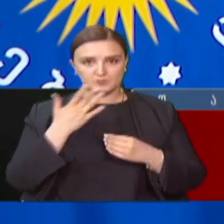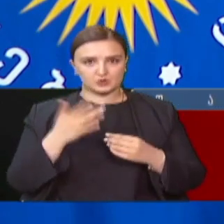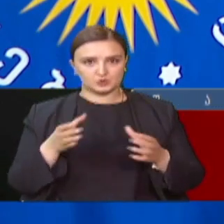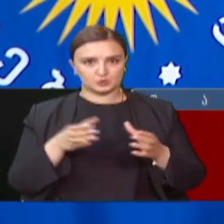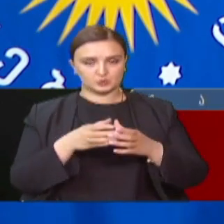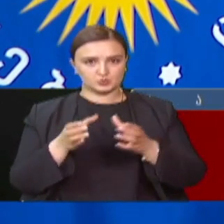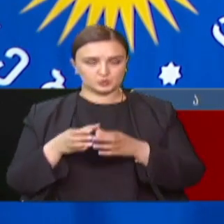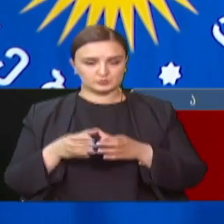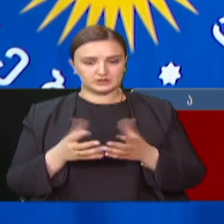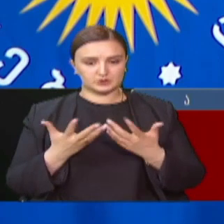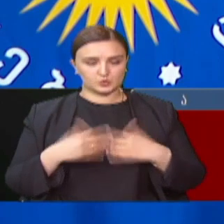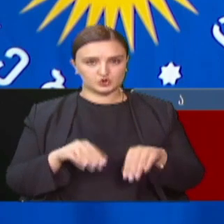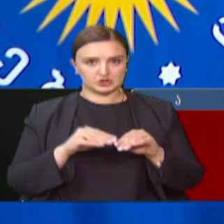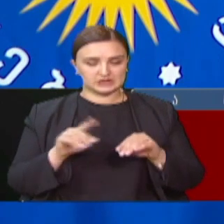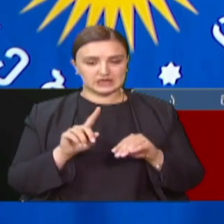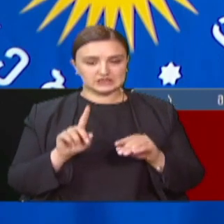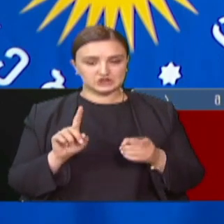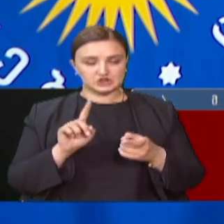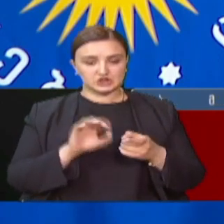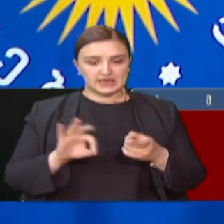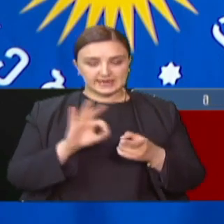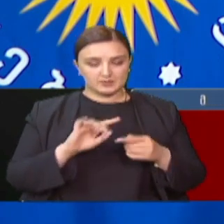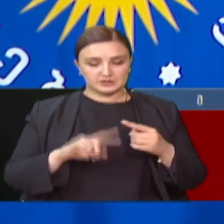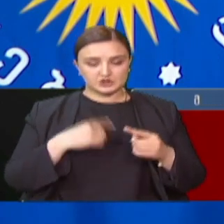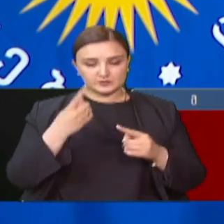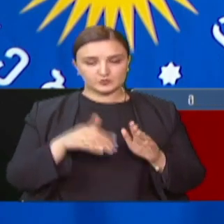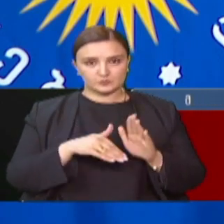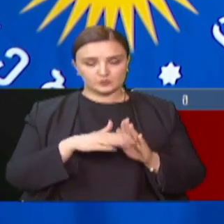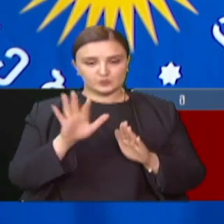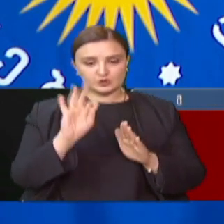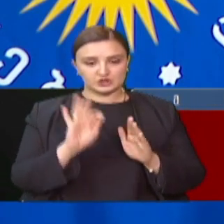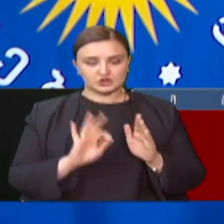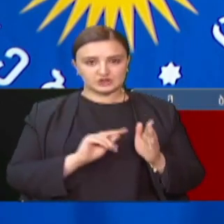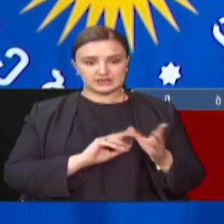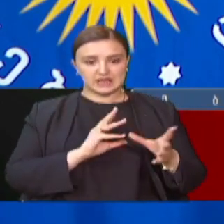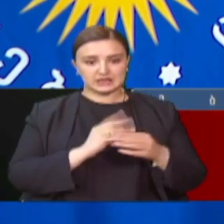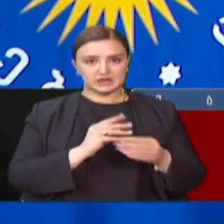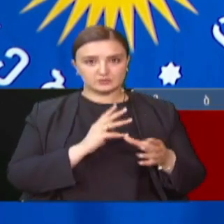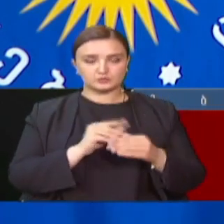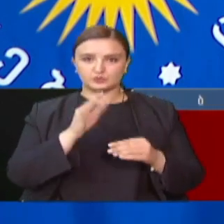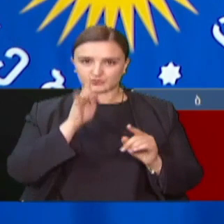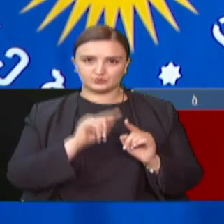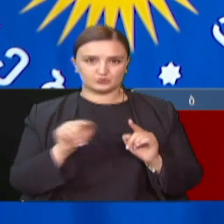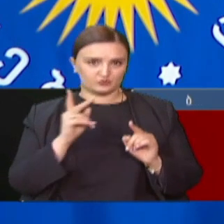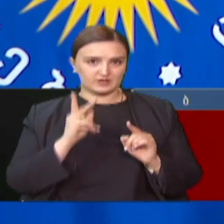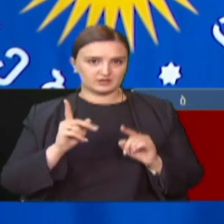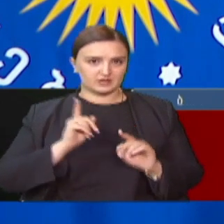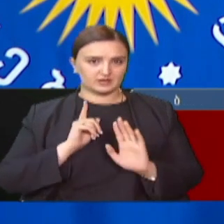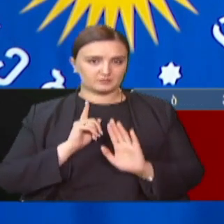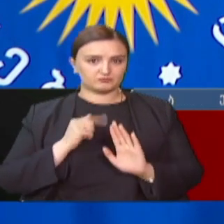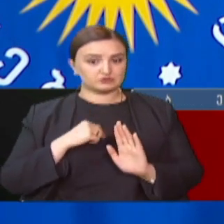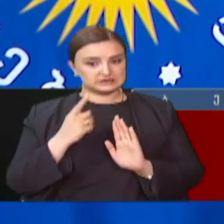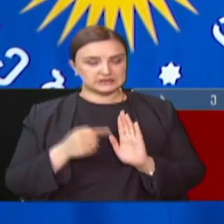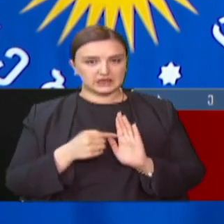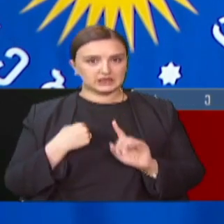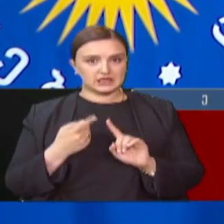ყველა პოლიტიკურ ოჯახთან. რა შეეხება შემდგომში უფრო ინტენსიურ თანამშრომლობას, ამას დრო გვანახებს. ჩვენ ამ საკითხს არ გამოურიცხავ, რა